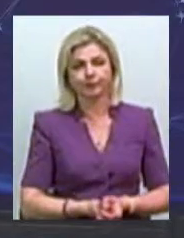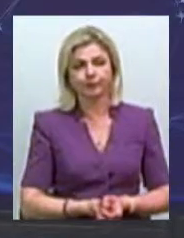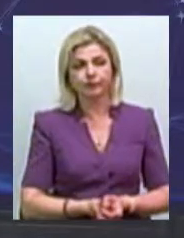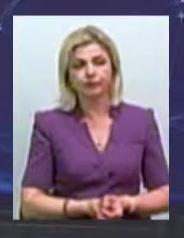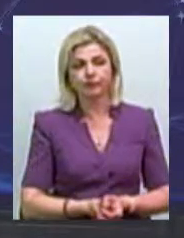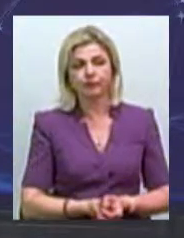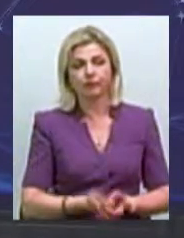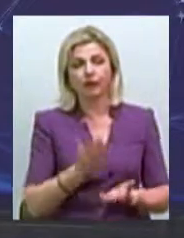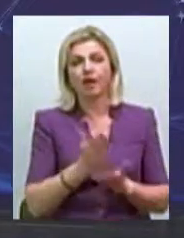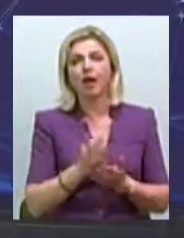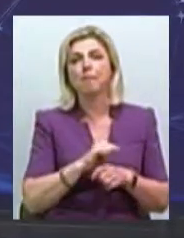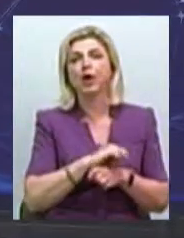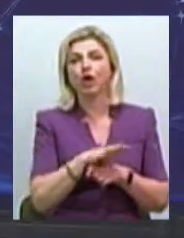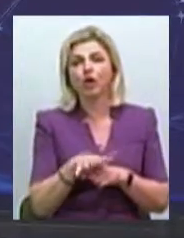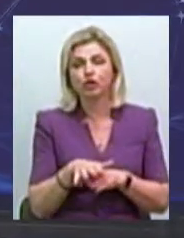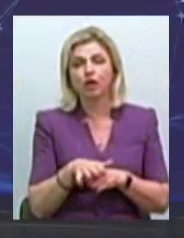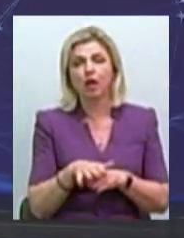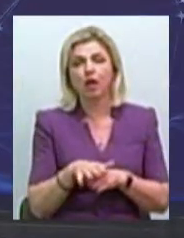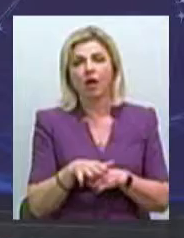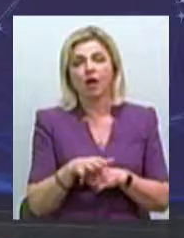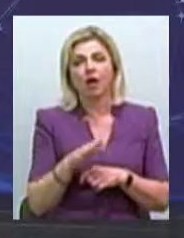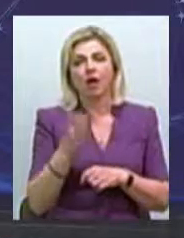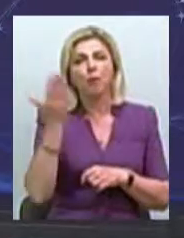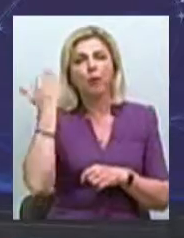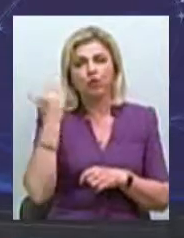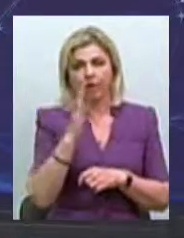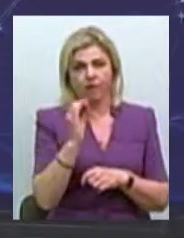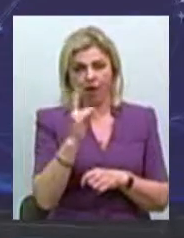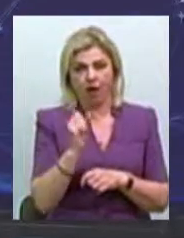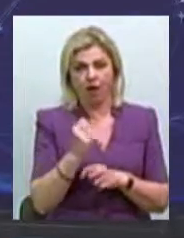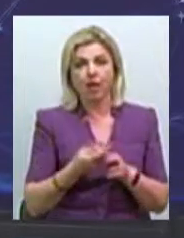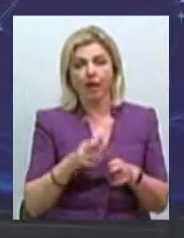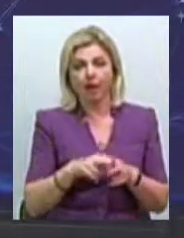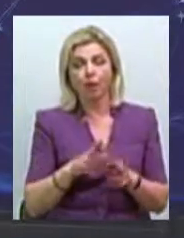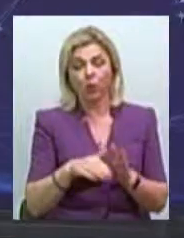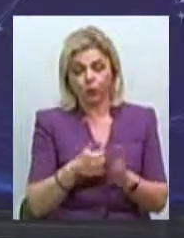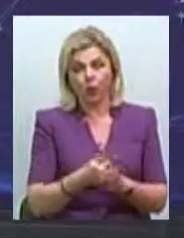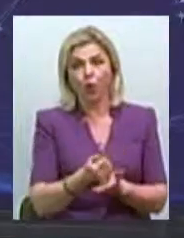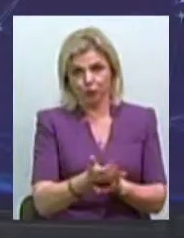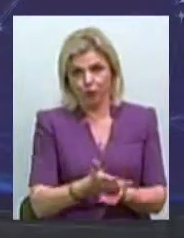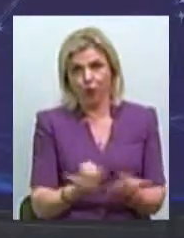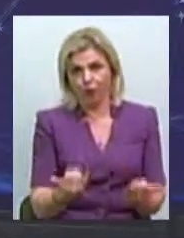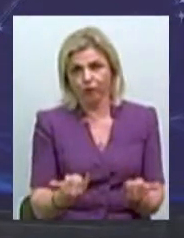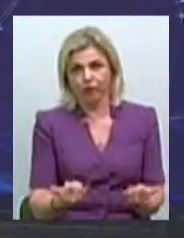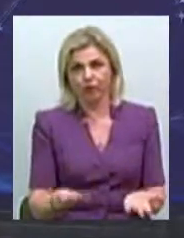скажімо так, є мережі позаминулого століття, які ми досі обслуговуємо.